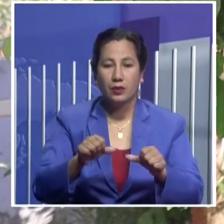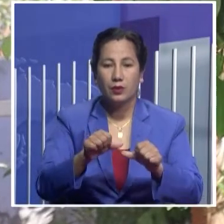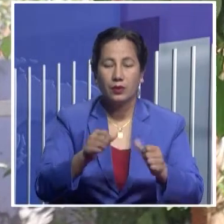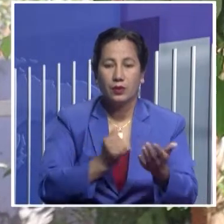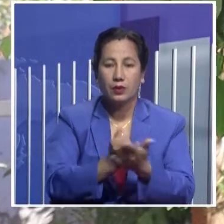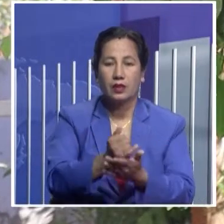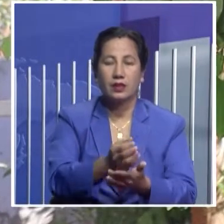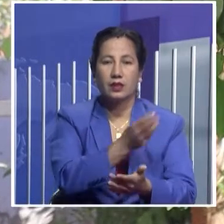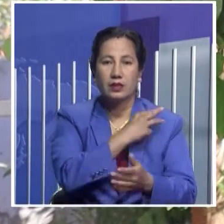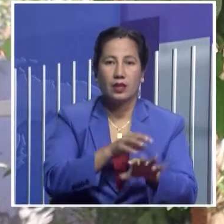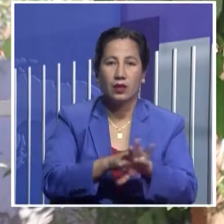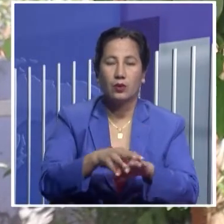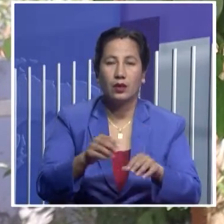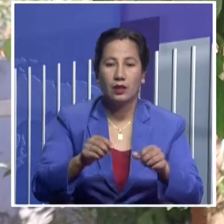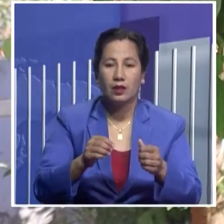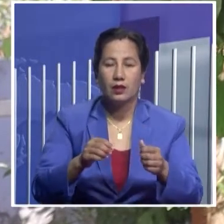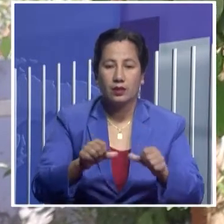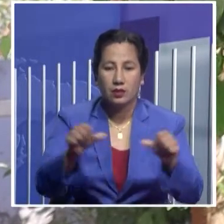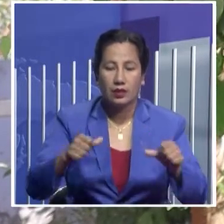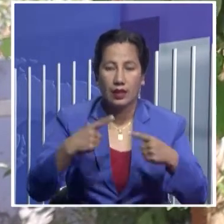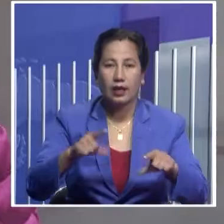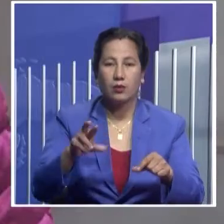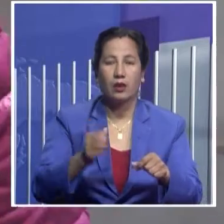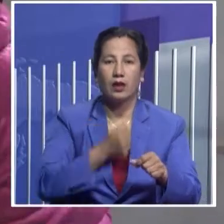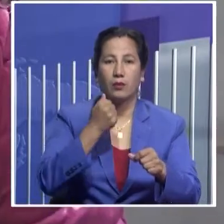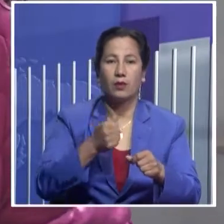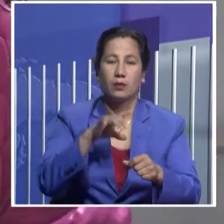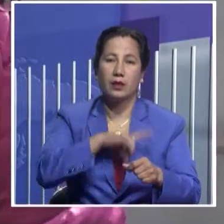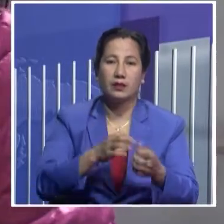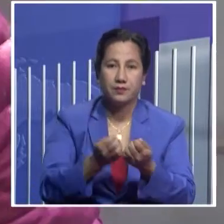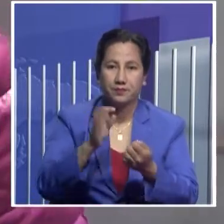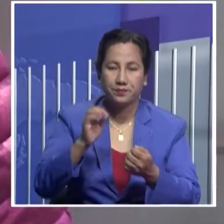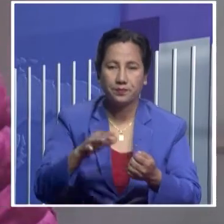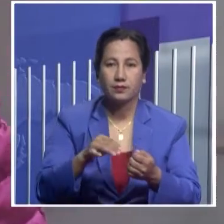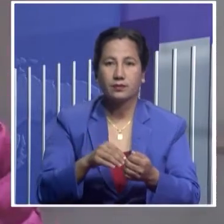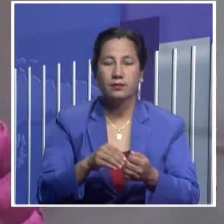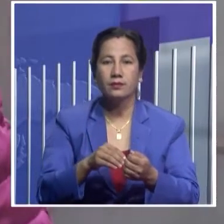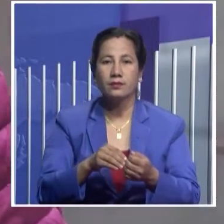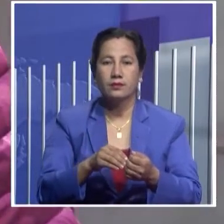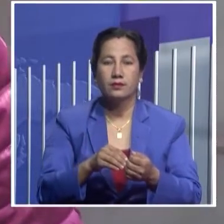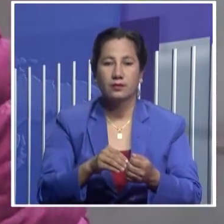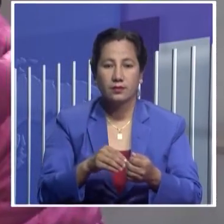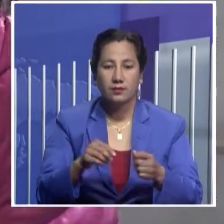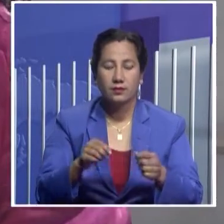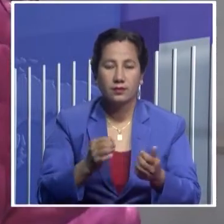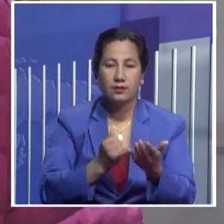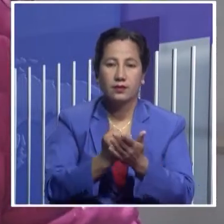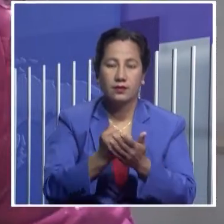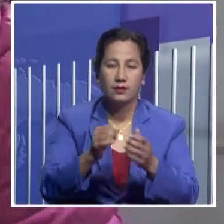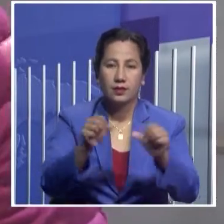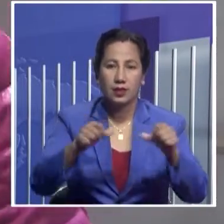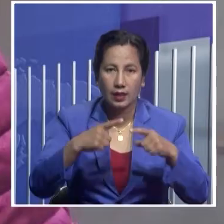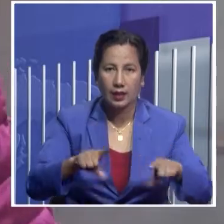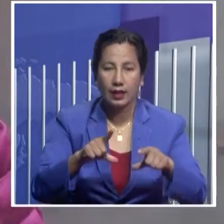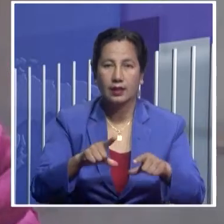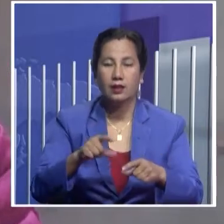सुकुम्बासी किसानहरूले चाहिँ आफ्नो आय आर्जनमा वृद्धि गर्न सक्नेछन्। सुकुम्बासी कमैया कमलरीहरूको लागि अब जग्गा हुँदैन,